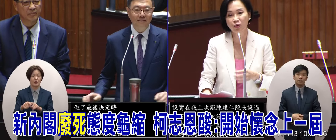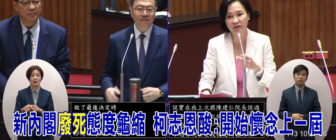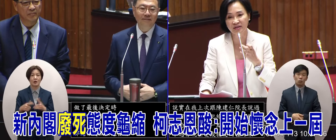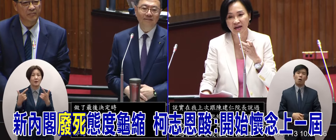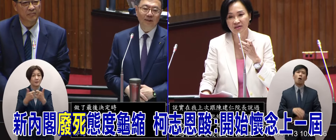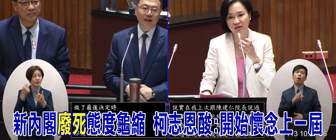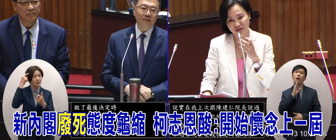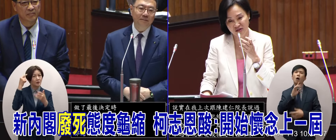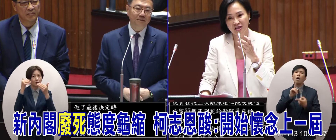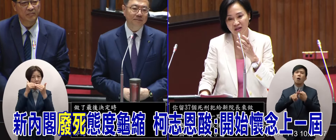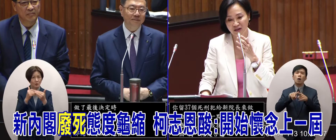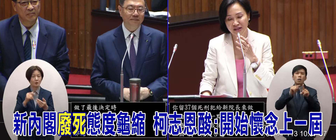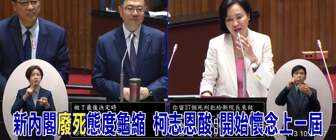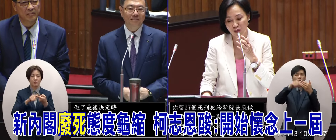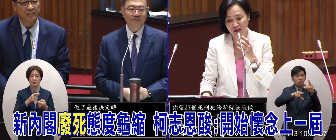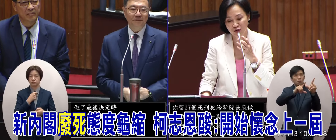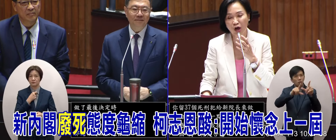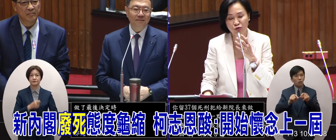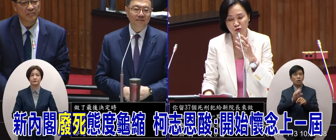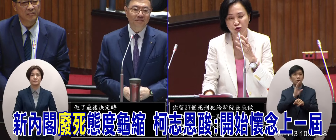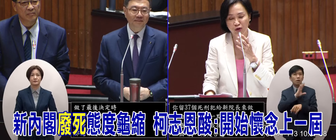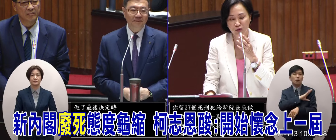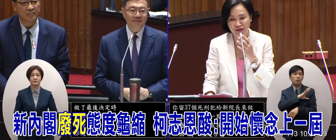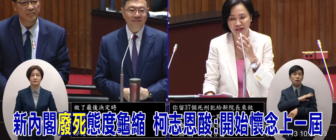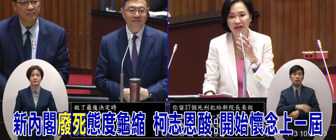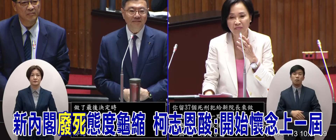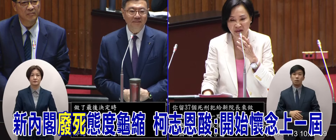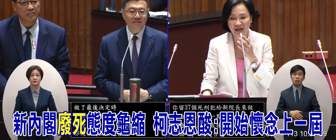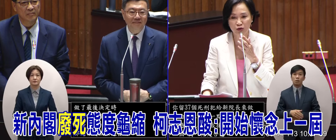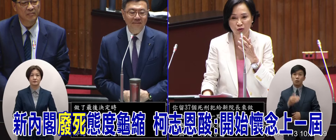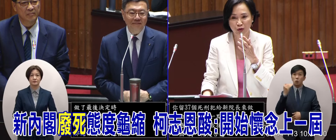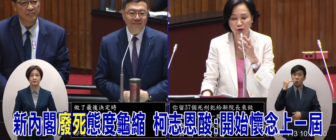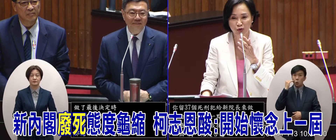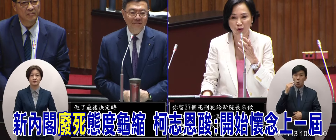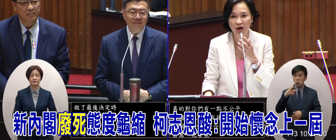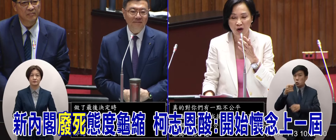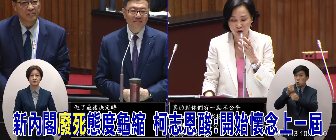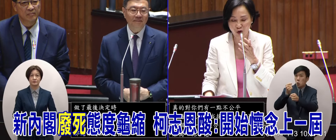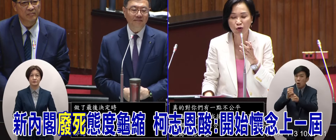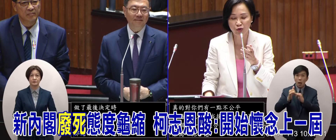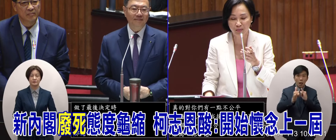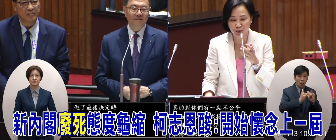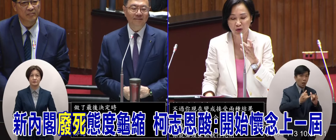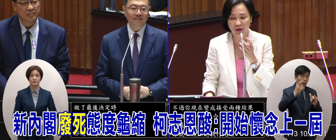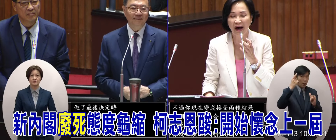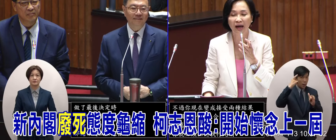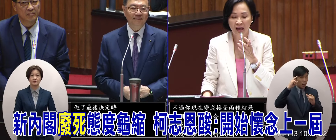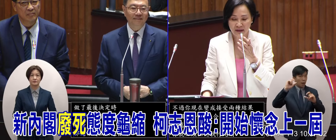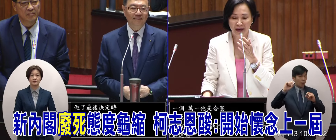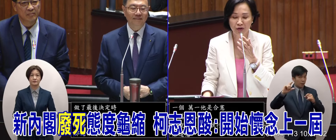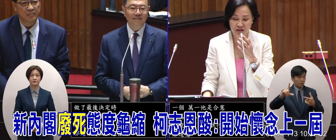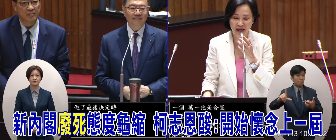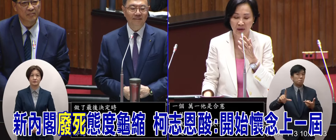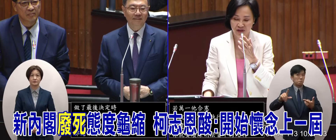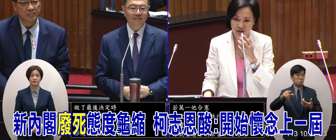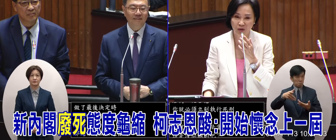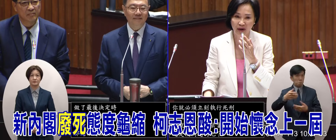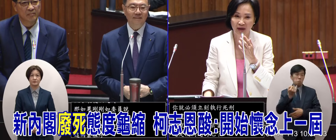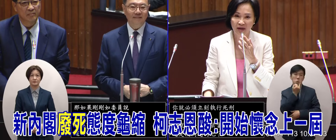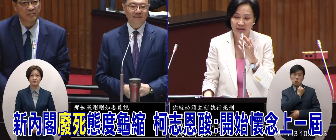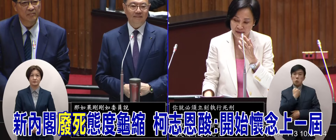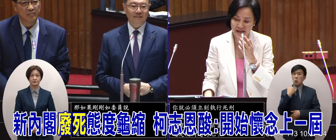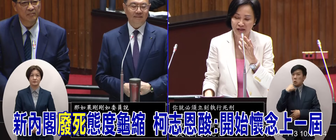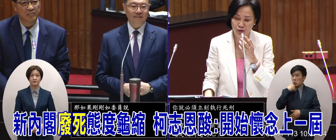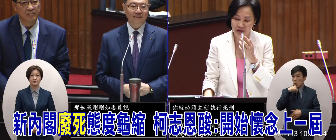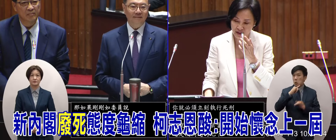的 当然是逻辑啊，只是你到时候做出来的东西跟民意如果有所不同的话，那又是台湾社